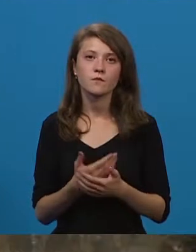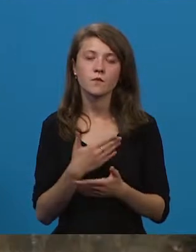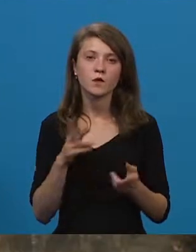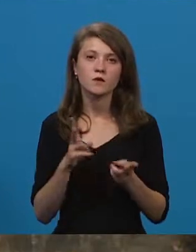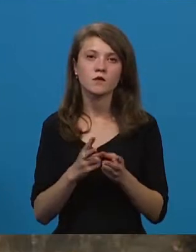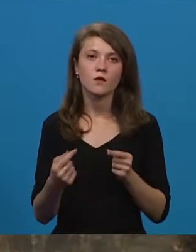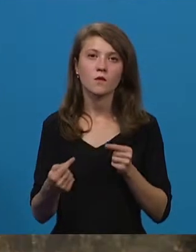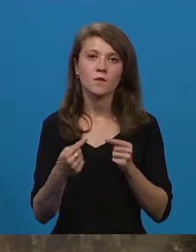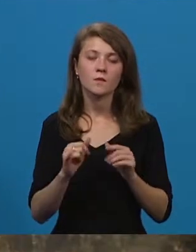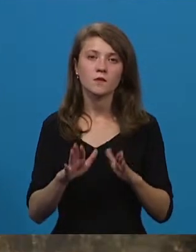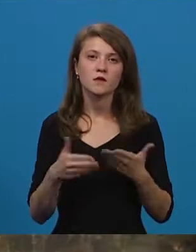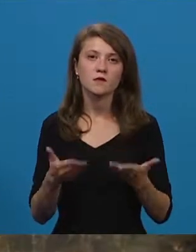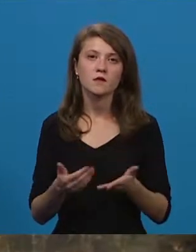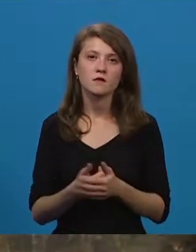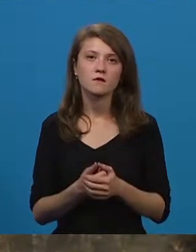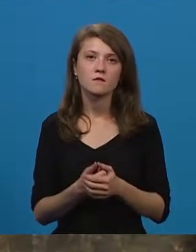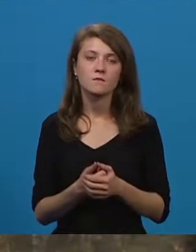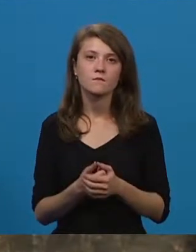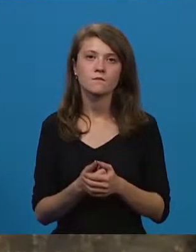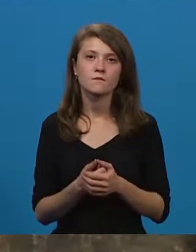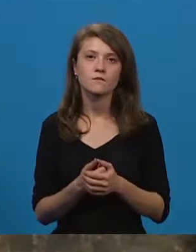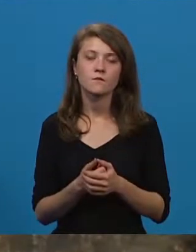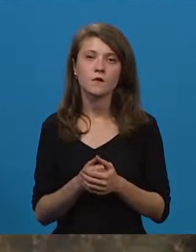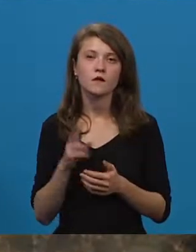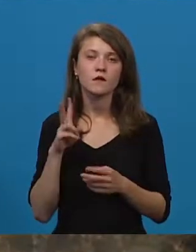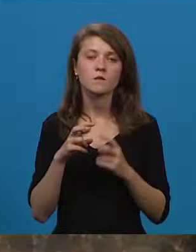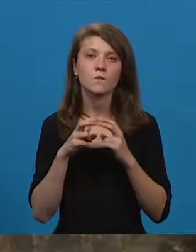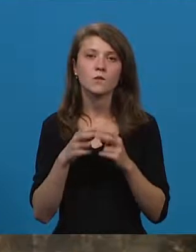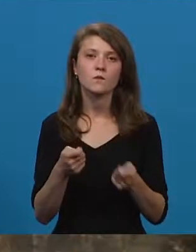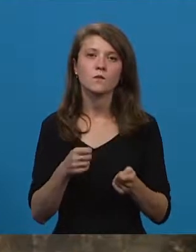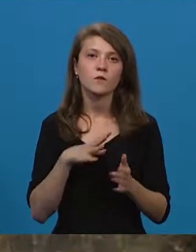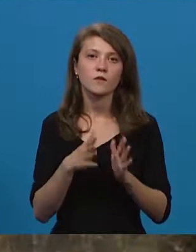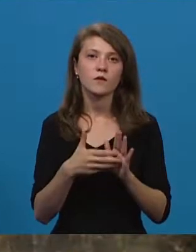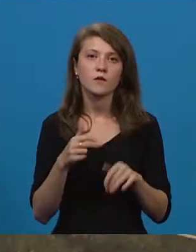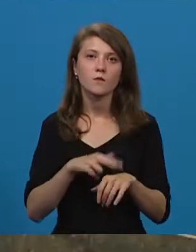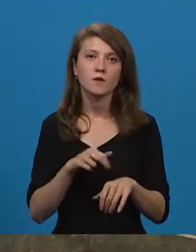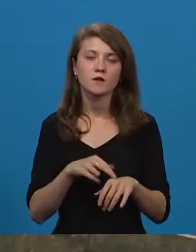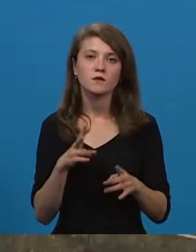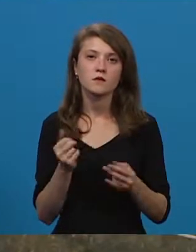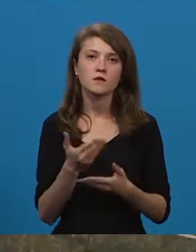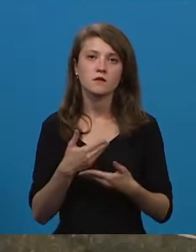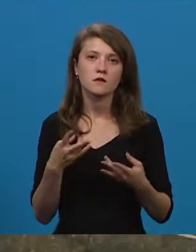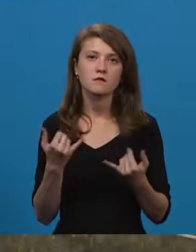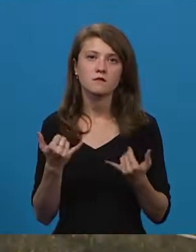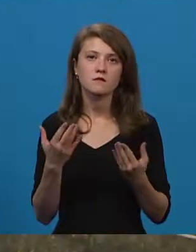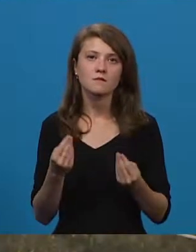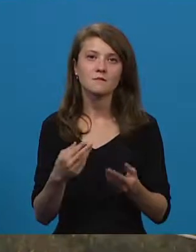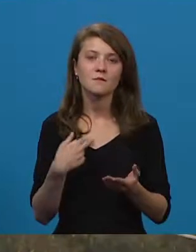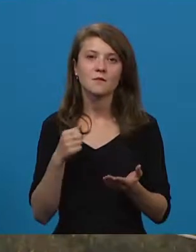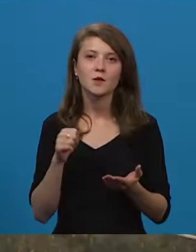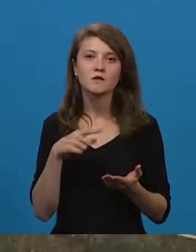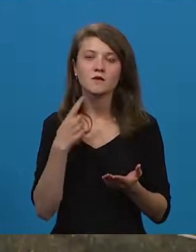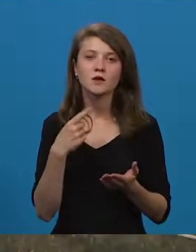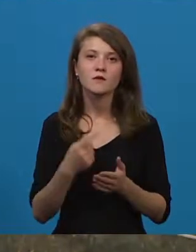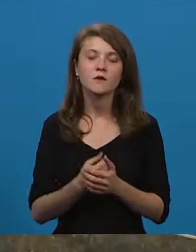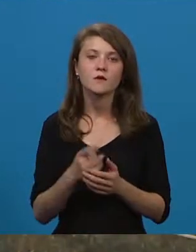І представниками управління управління було викликано поліцію на нас. На сьогоднішній день я можу стверджувати